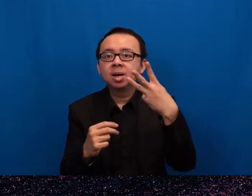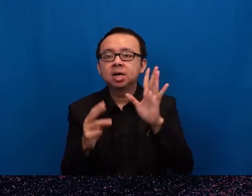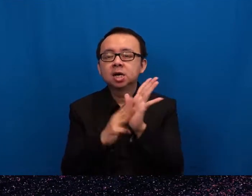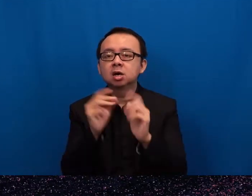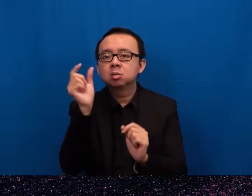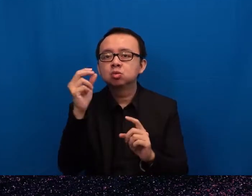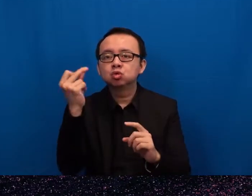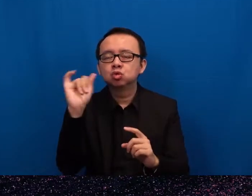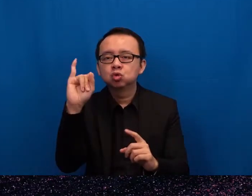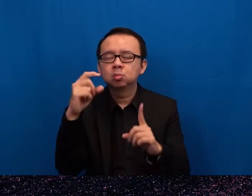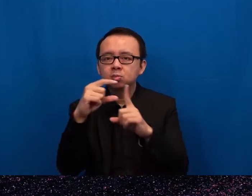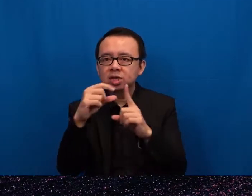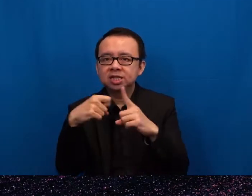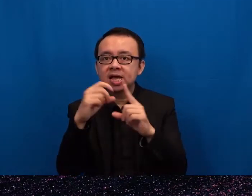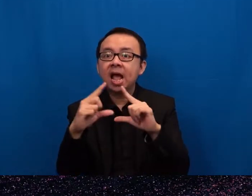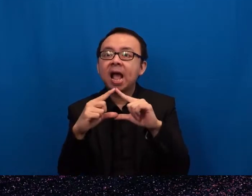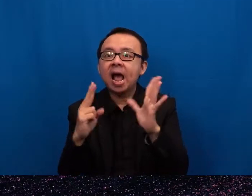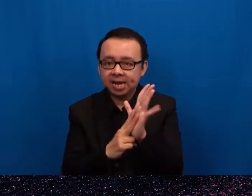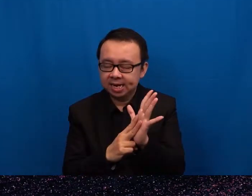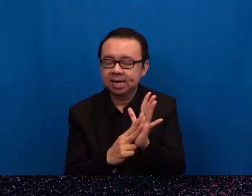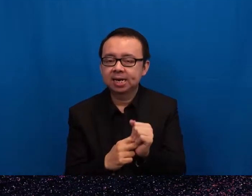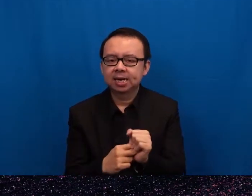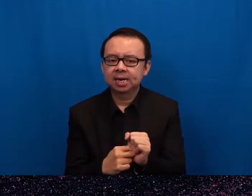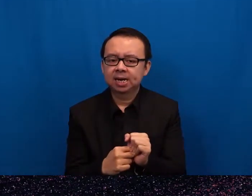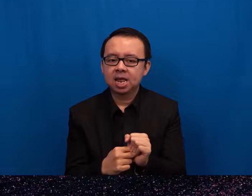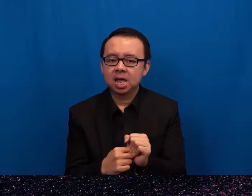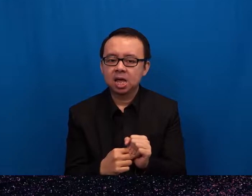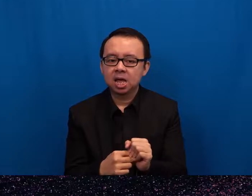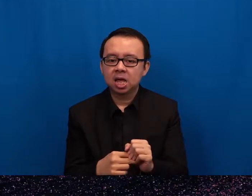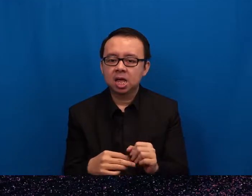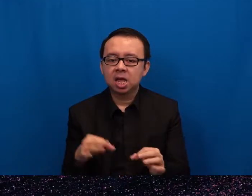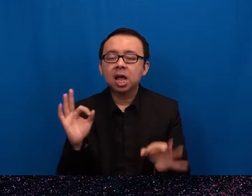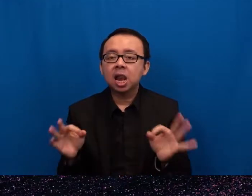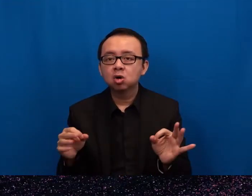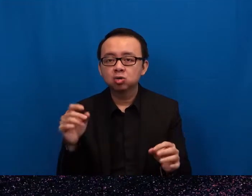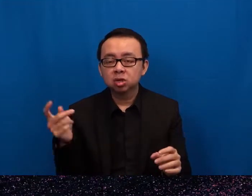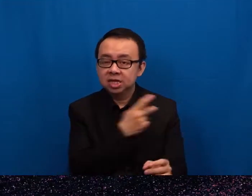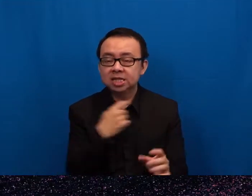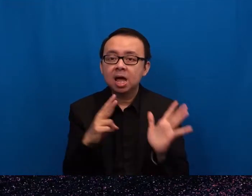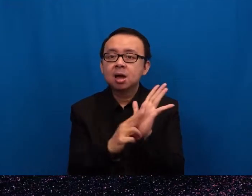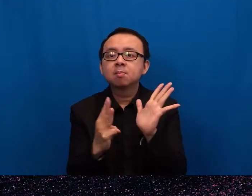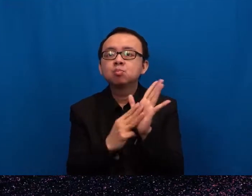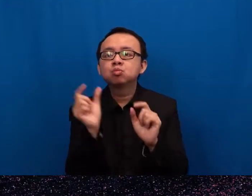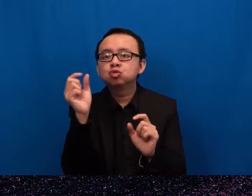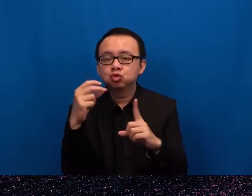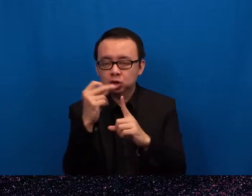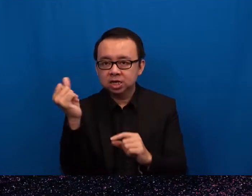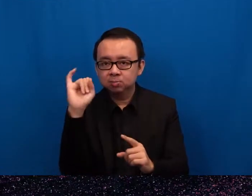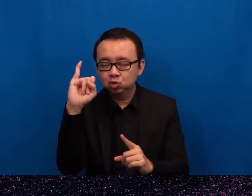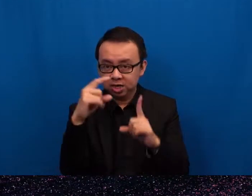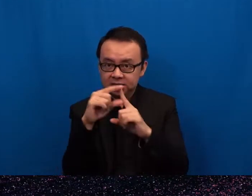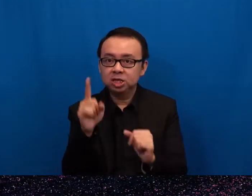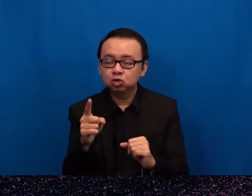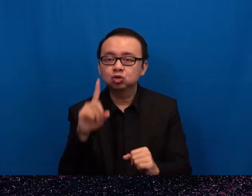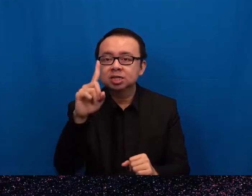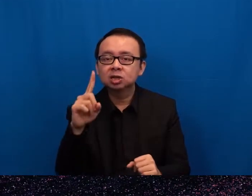murid. Jadikan semua bangsa muridku. Pemuridan itu satu persatu bisa mengubah bangsa-bangsa.